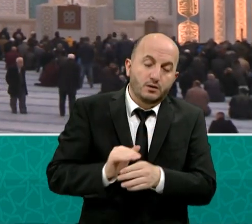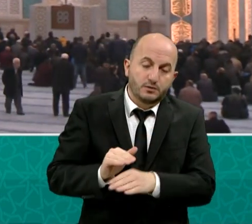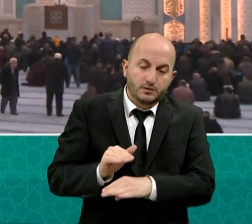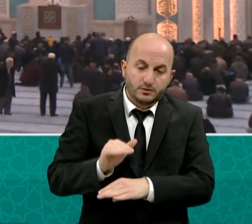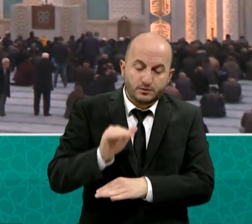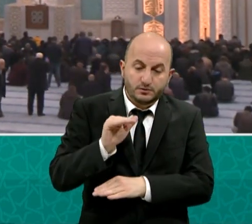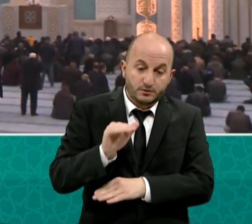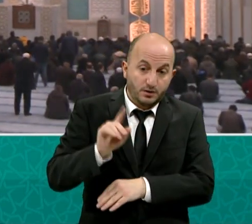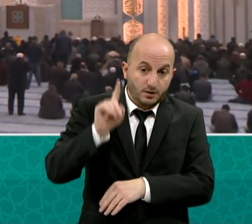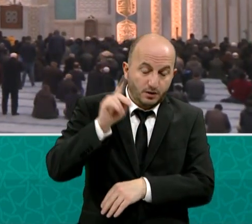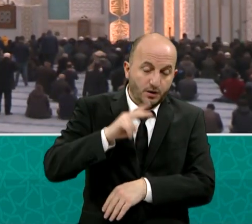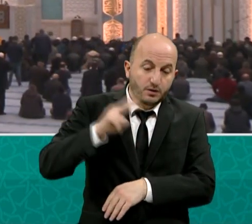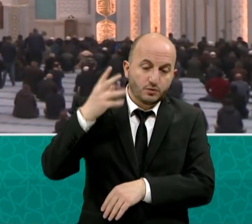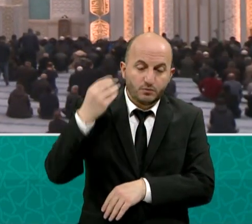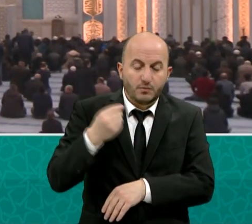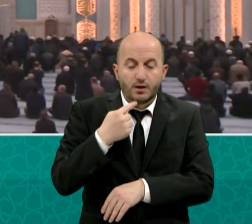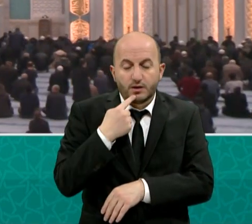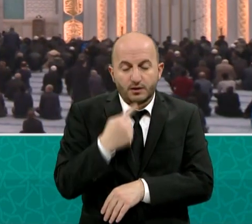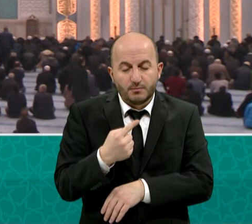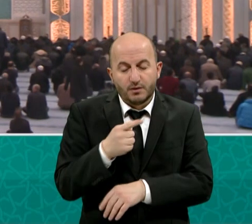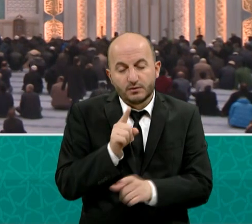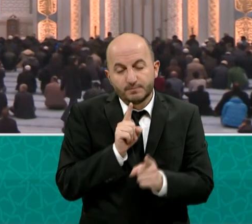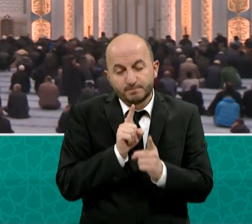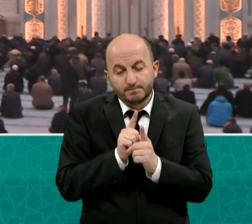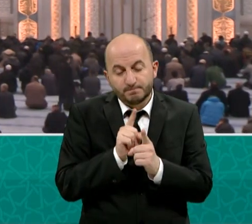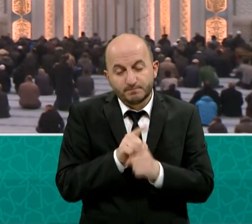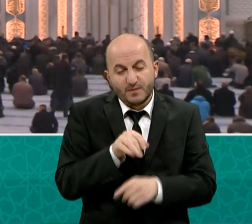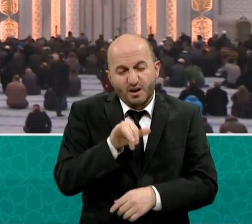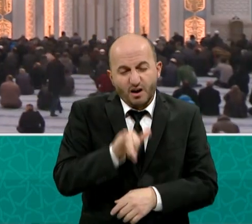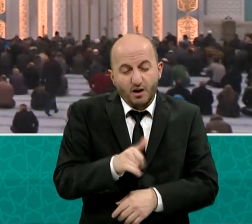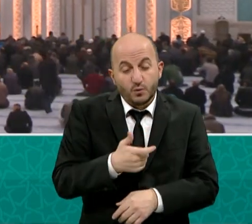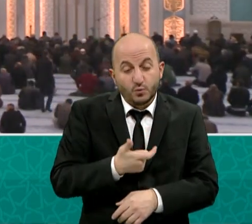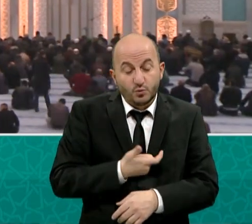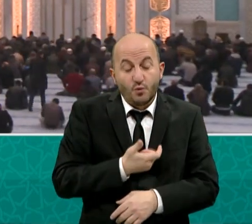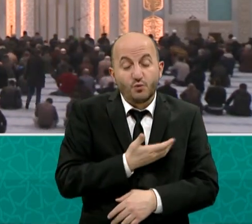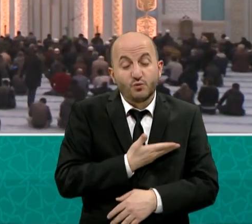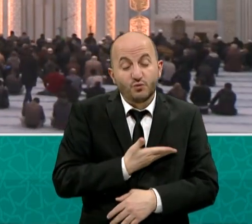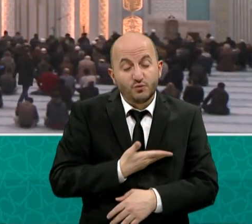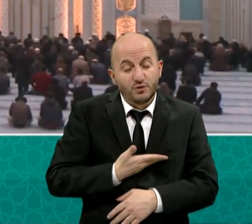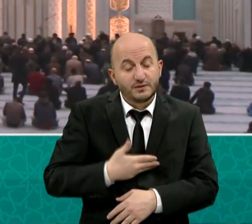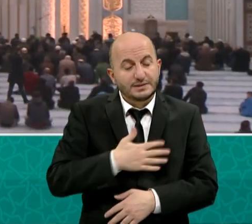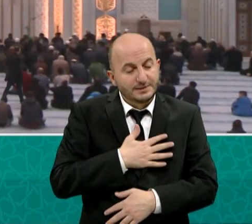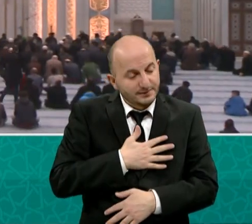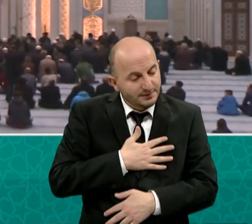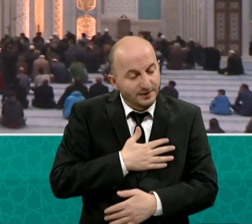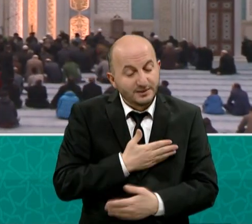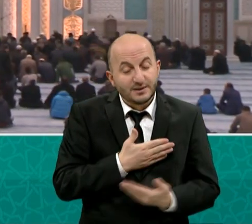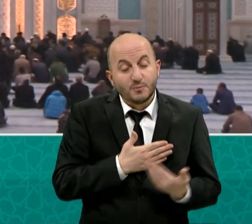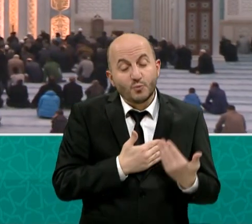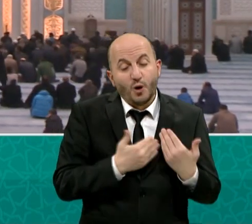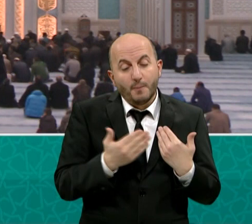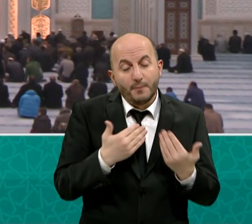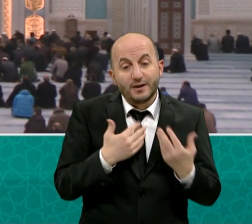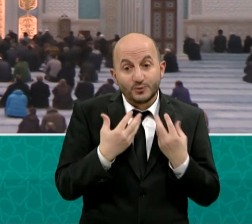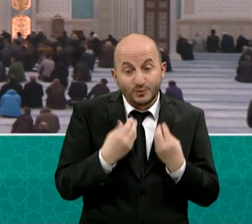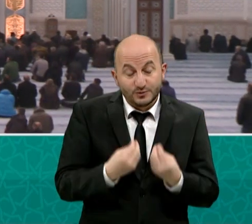Allah'a ait olmak ne demek? Karşılıklı hak, hukuk, sevgi, saygı, muhabbet olacak. Allah'ın emrettiği